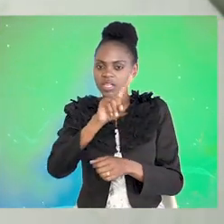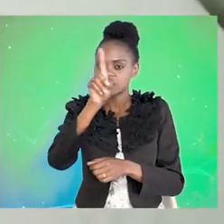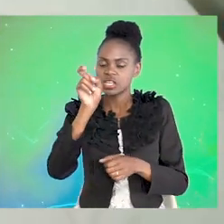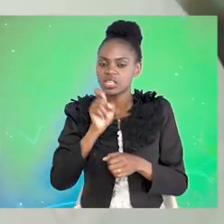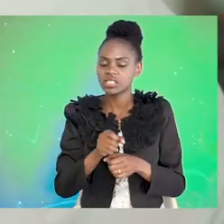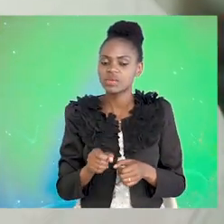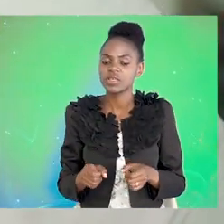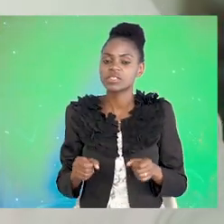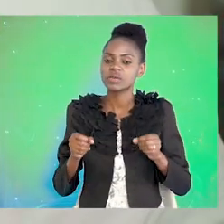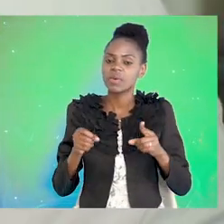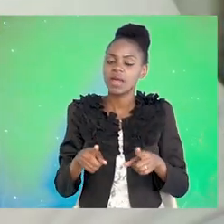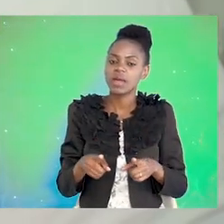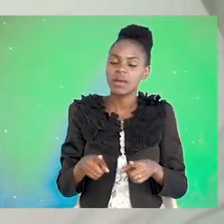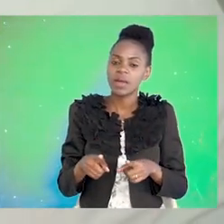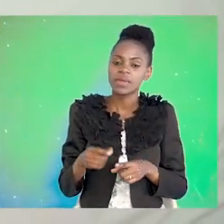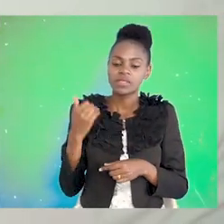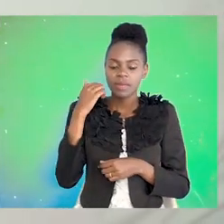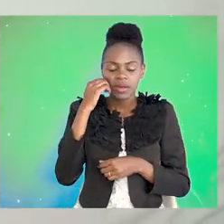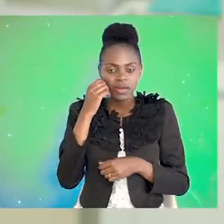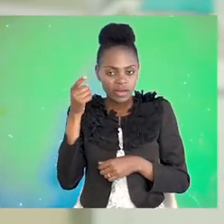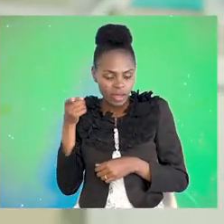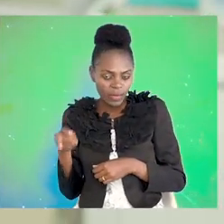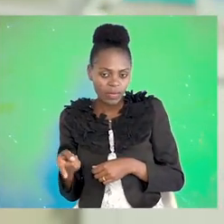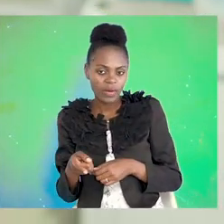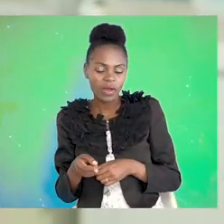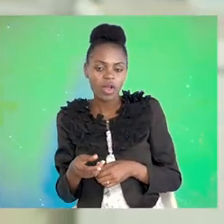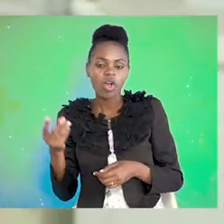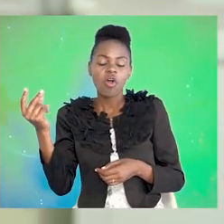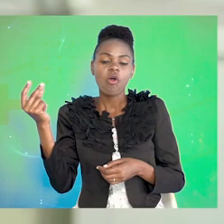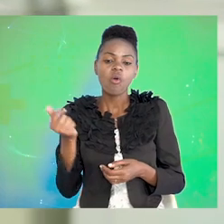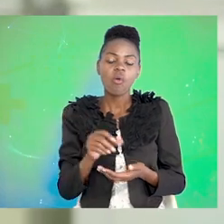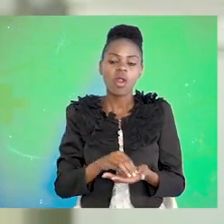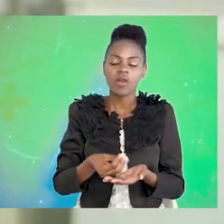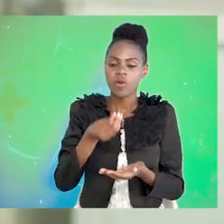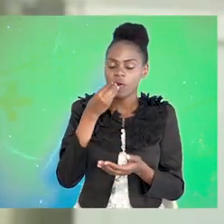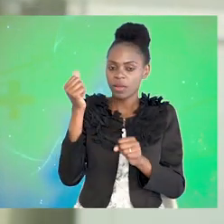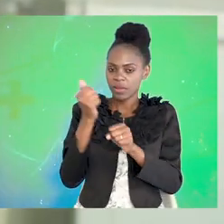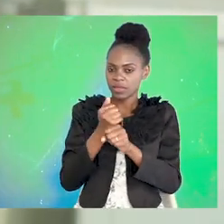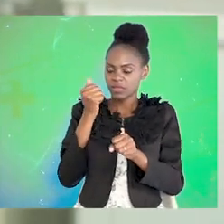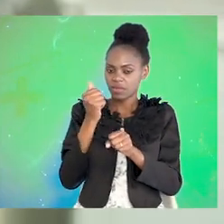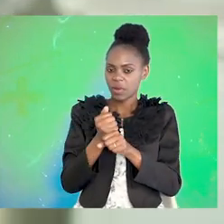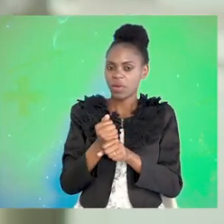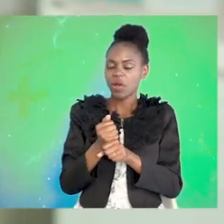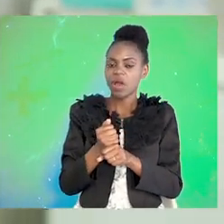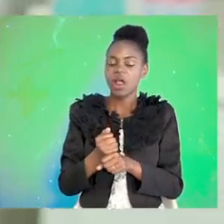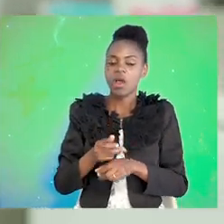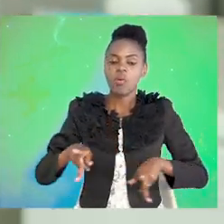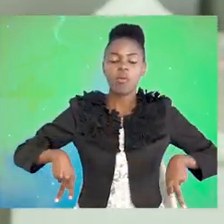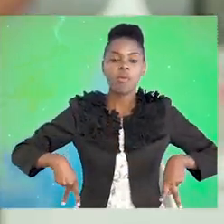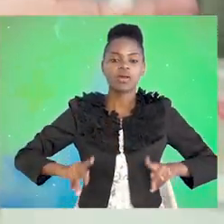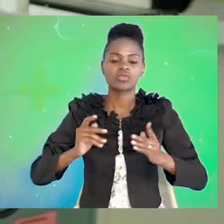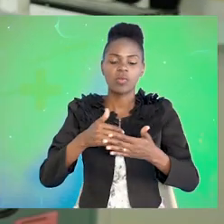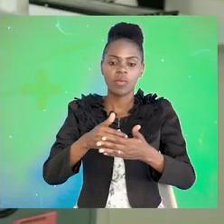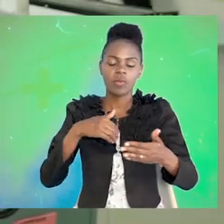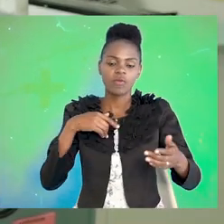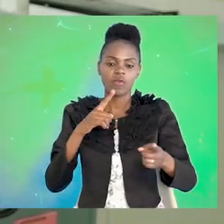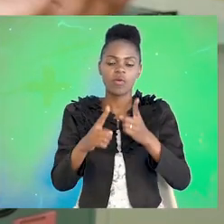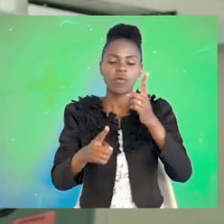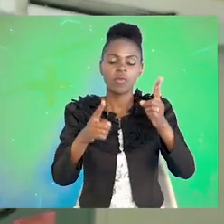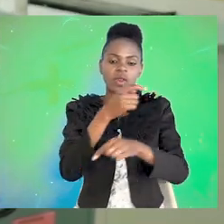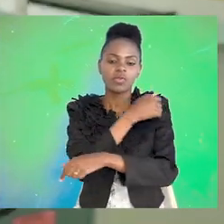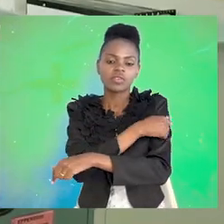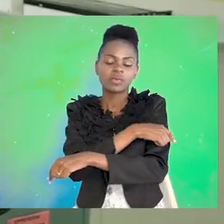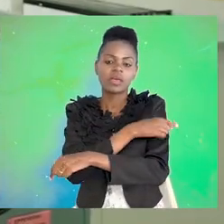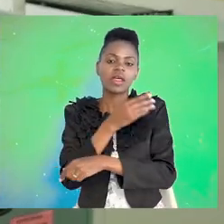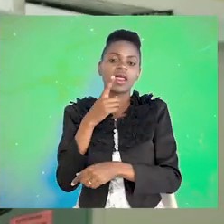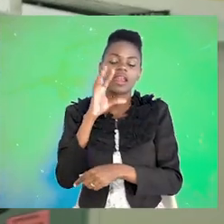koma chimakolezera chahena wa nthendayi kugula ndi kugwirisa ntchito mankhwala kumakantini usanapite kuchipatala